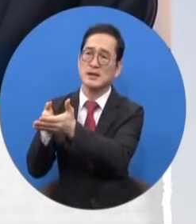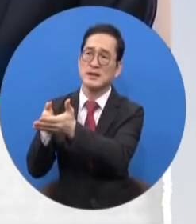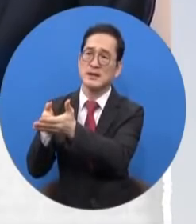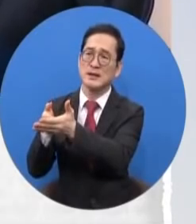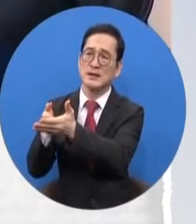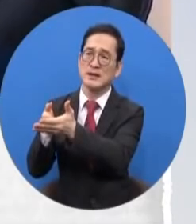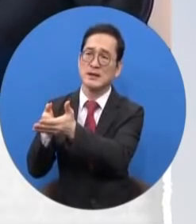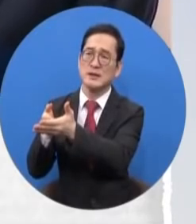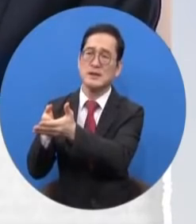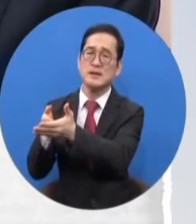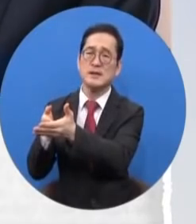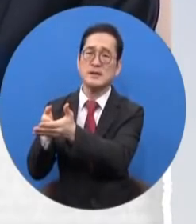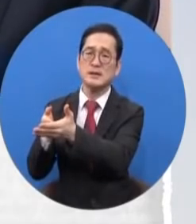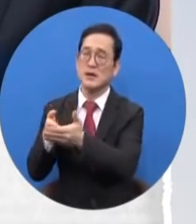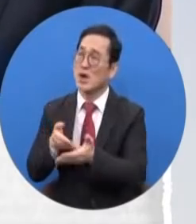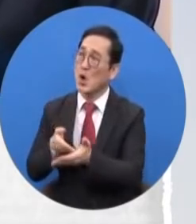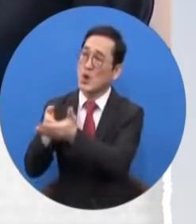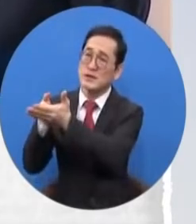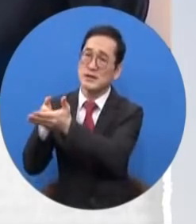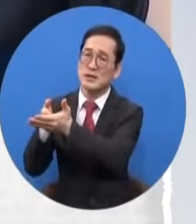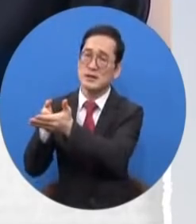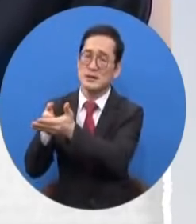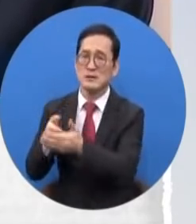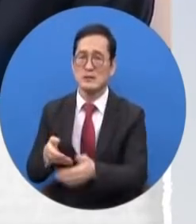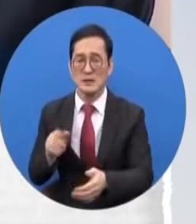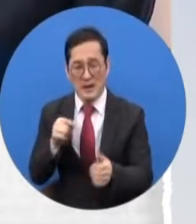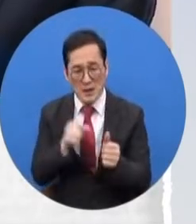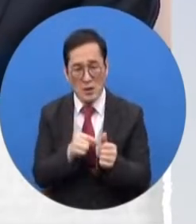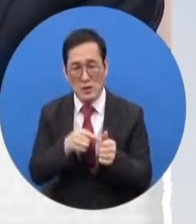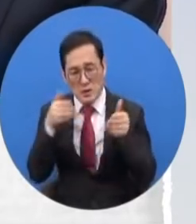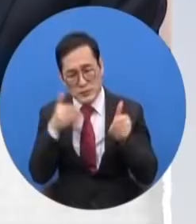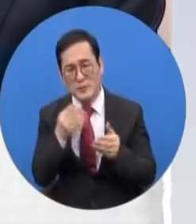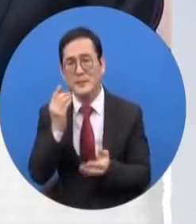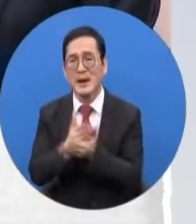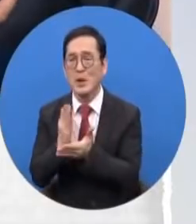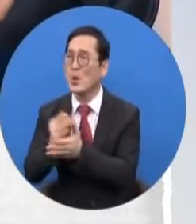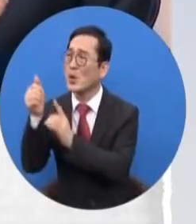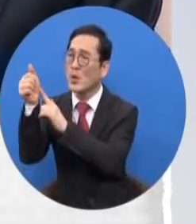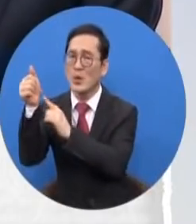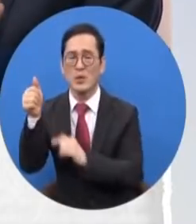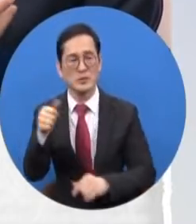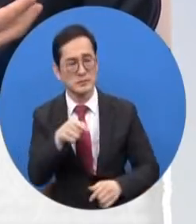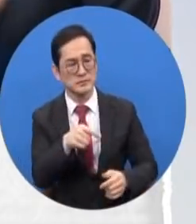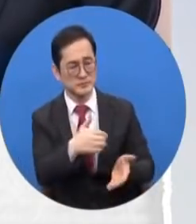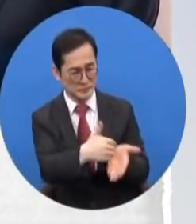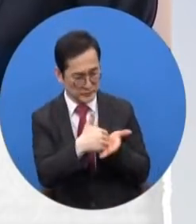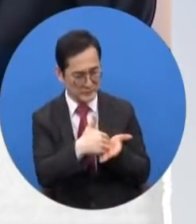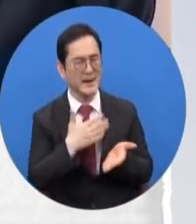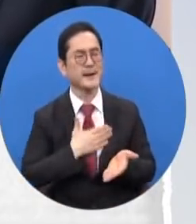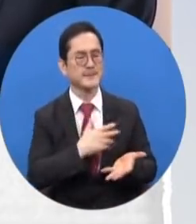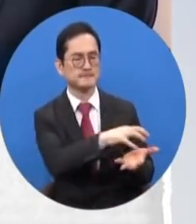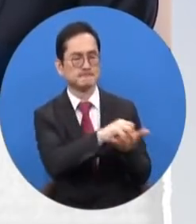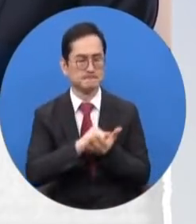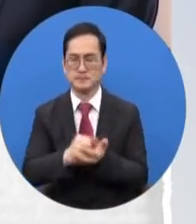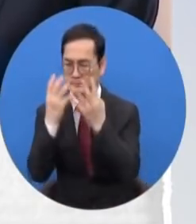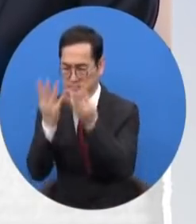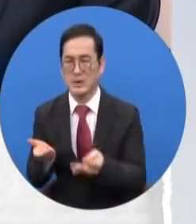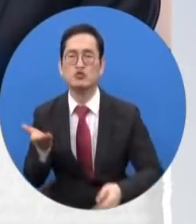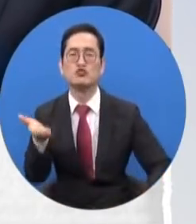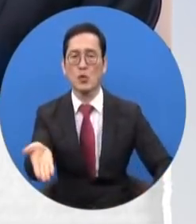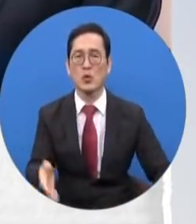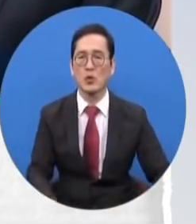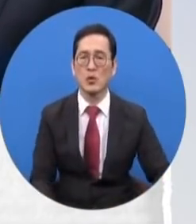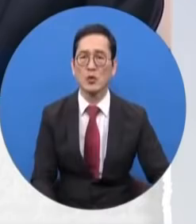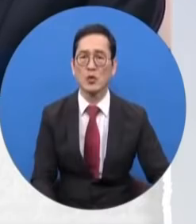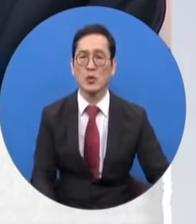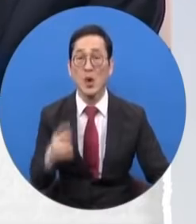대통령이 당시 수용했는가를 봐야죠. 예. 왜 수용한 거죠? 당연히 새 정부의 부담을 현직 대통령이 덜어주는 거죠.